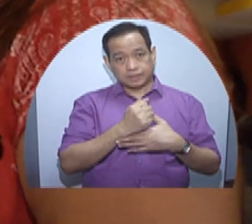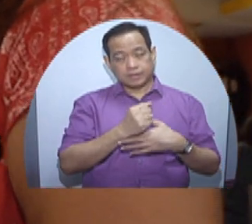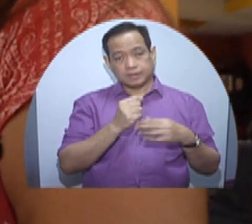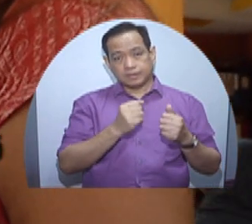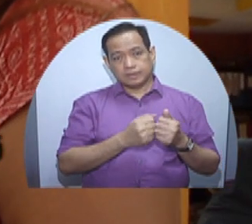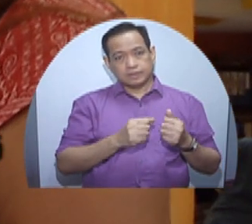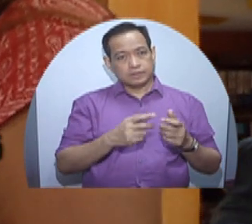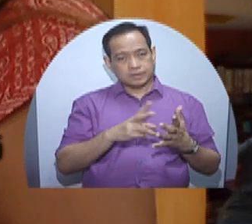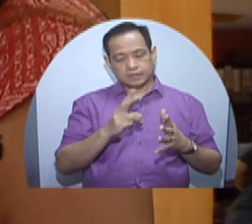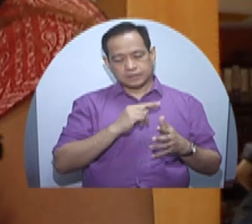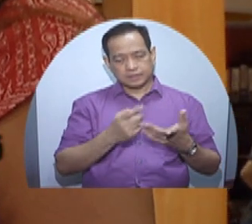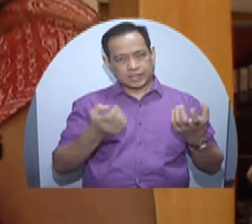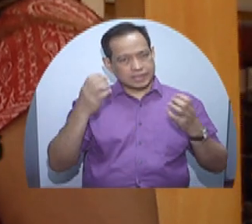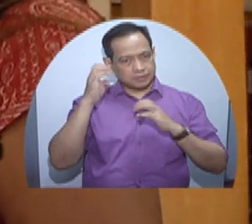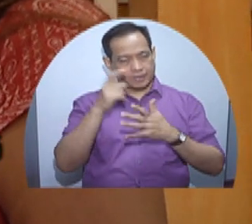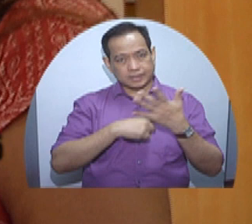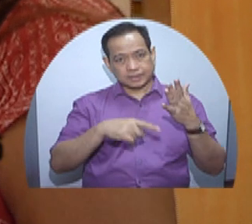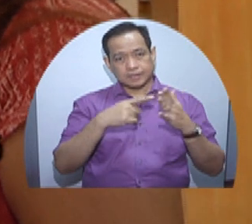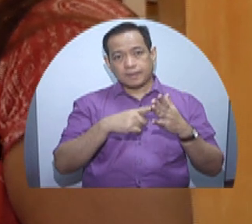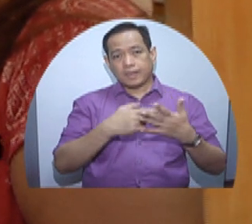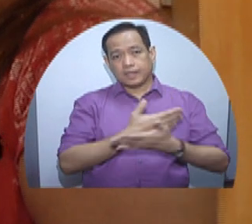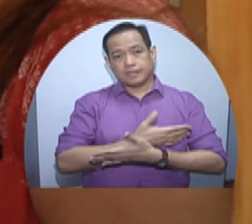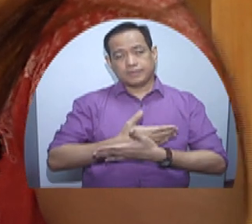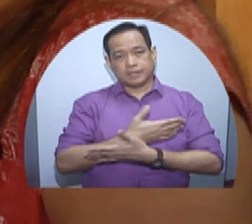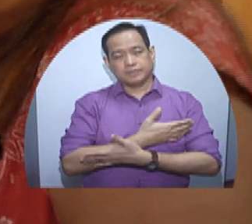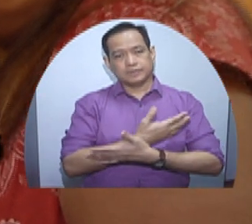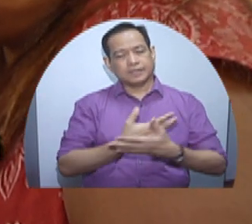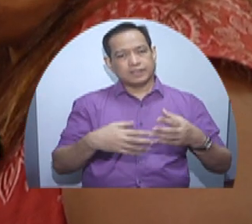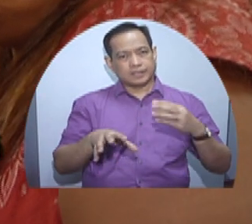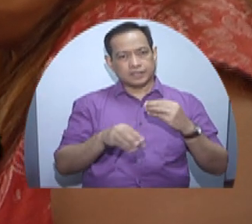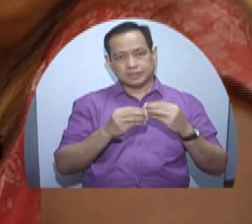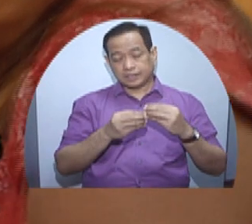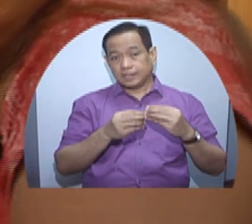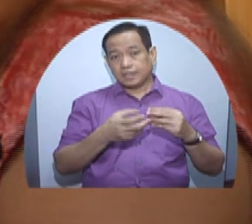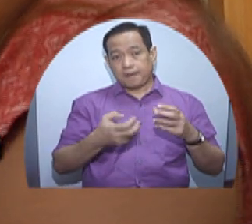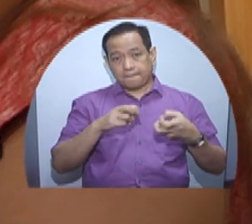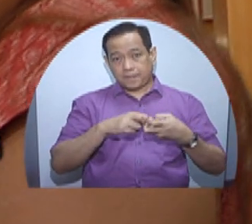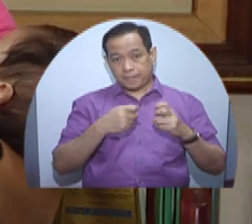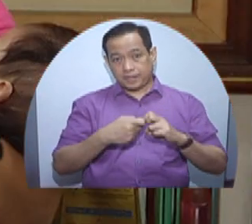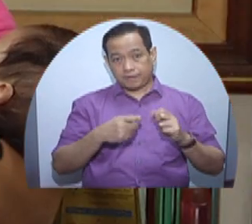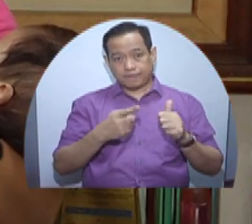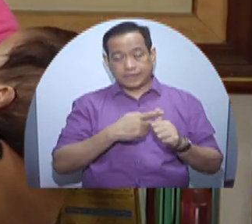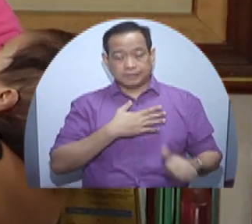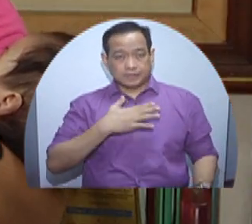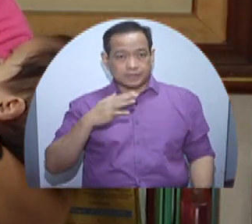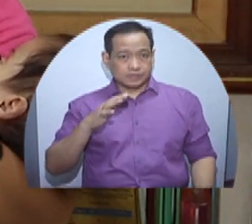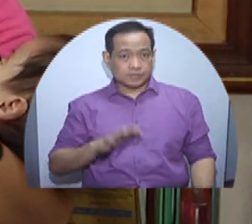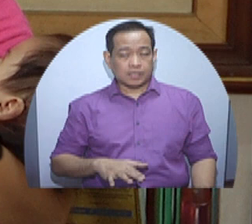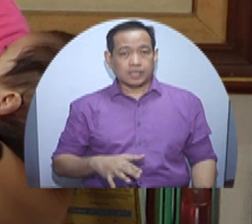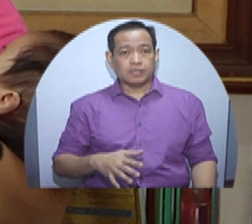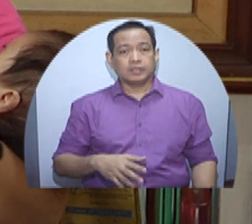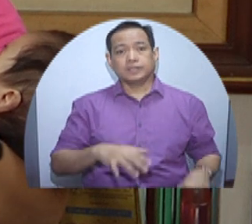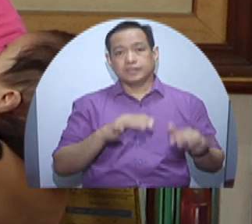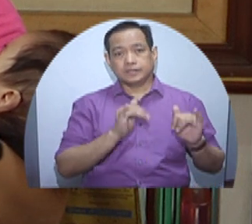Sa hindi inaasahan, nadagdagan pa ang dinadala ng sanggol. Nung una po kasi ma'am, na-admit po yung anak